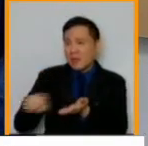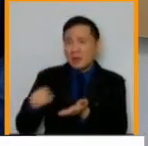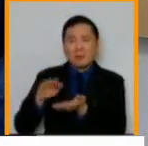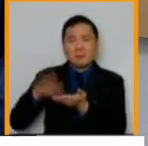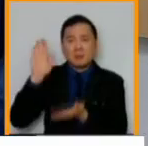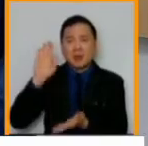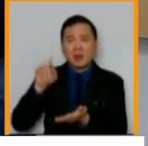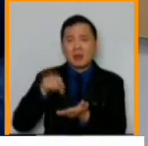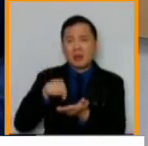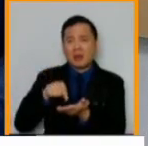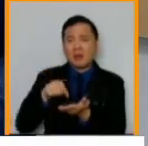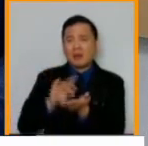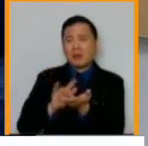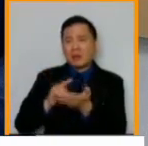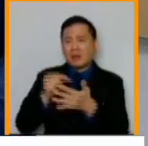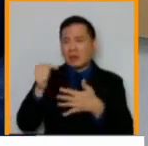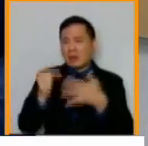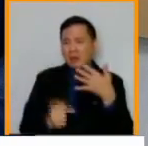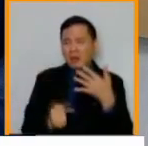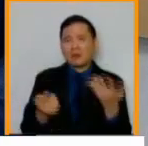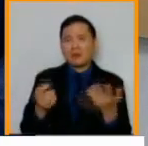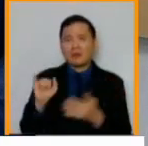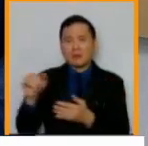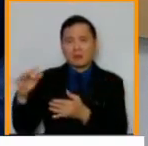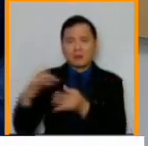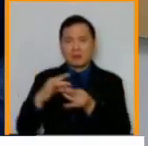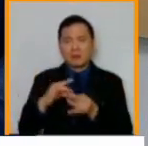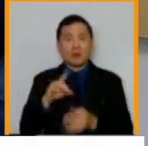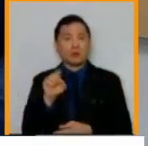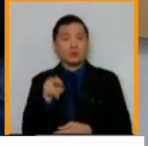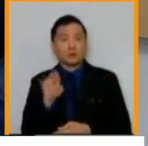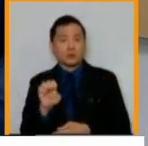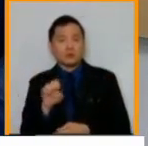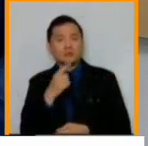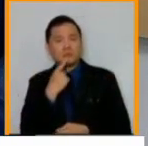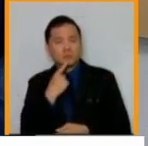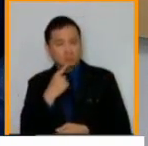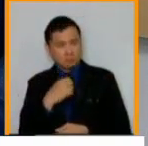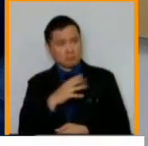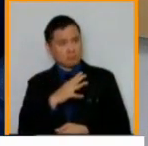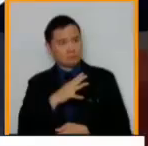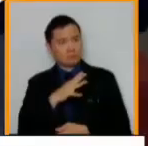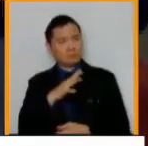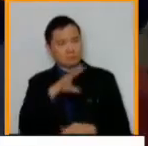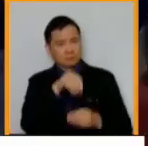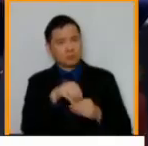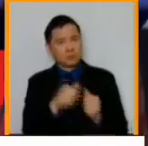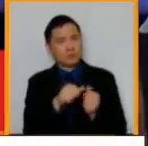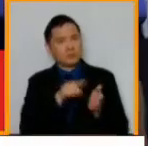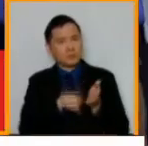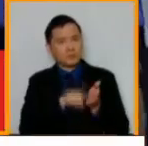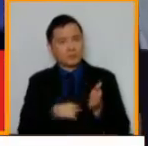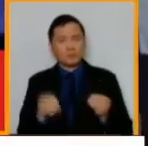at handa raw siyang makipagtulungan sa imbestigasyon. Narito ang unang balita ni Mav Gonzalez.